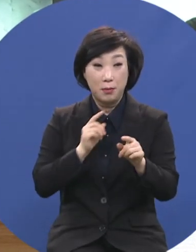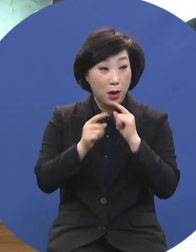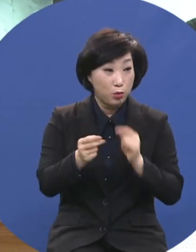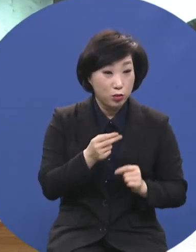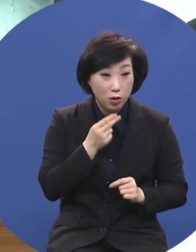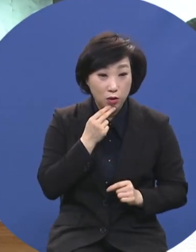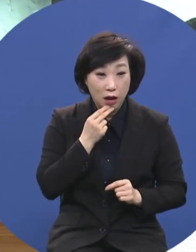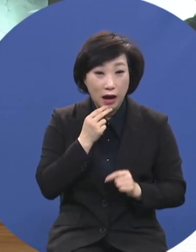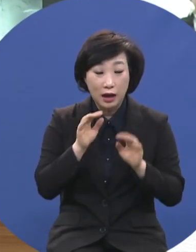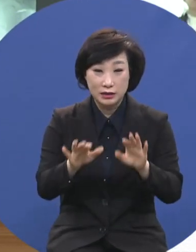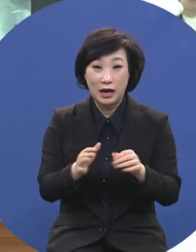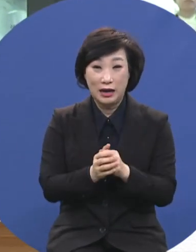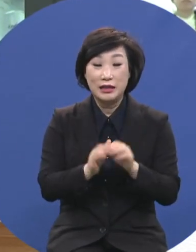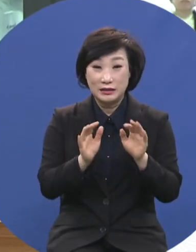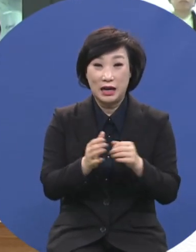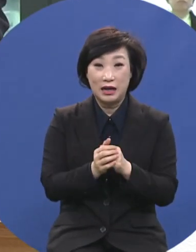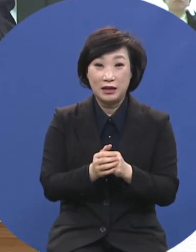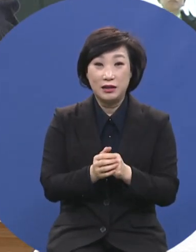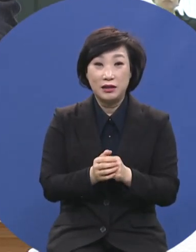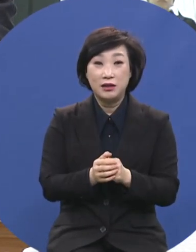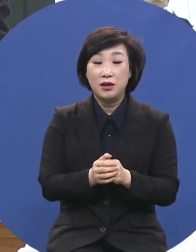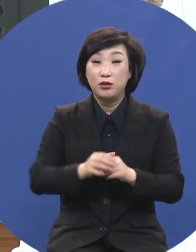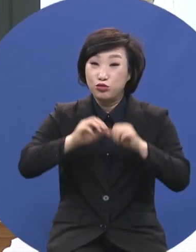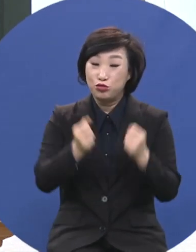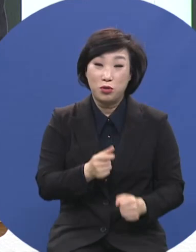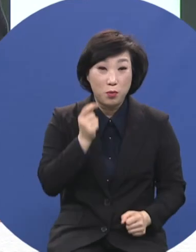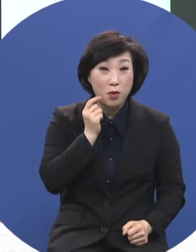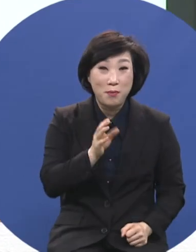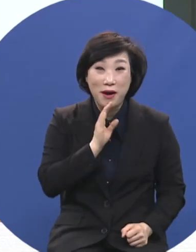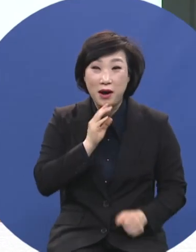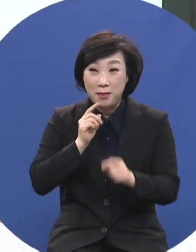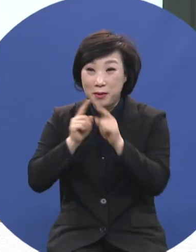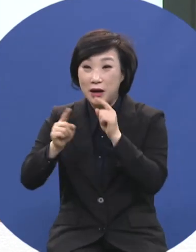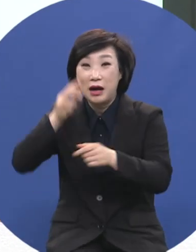없잖아. 말씀하신 이가 있으니까 복종이 있다고요.